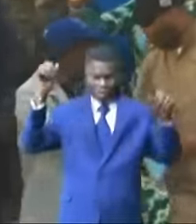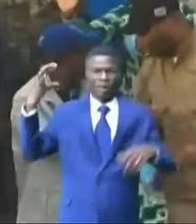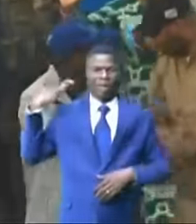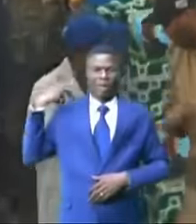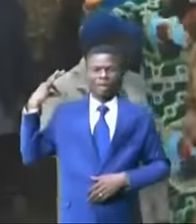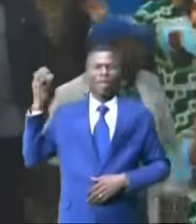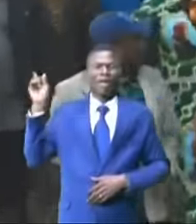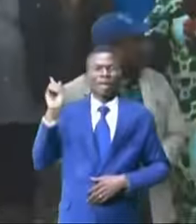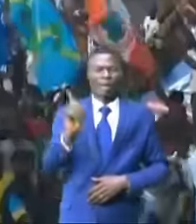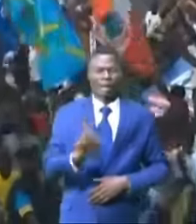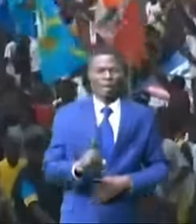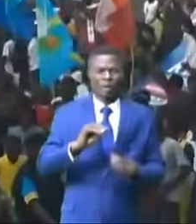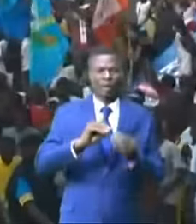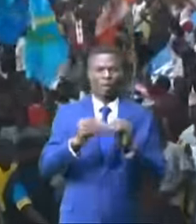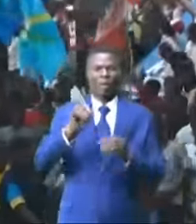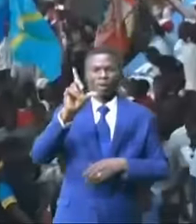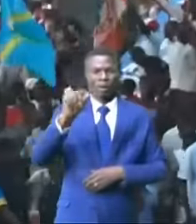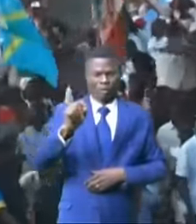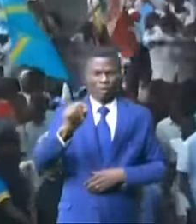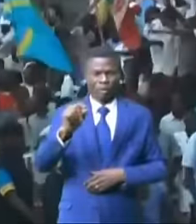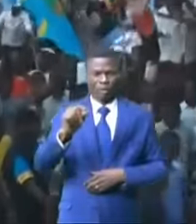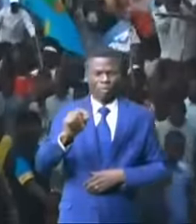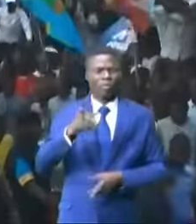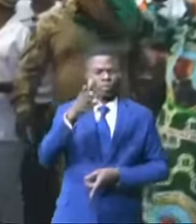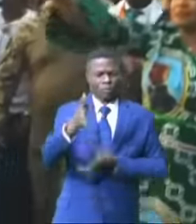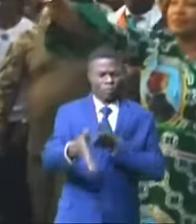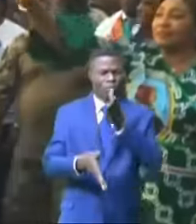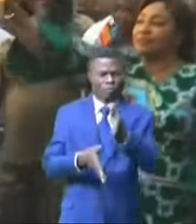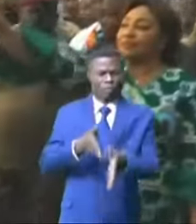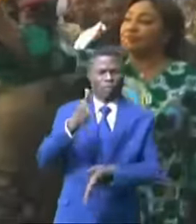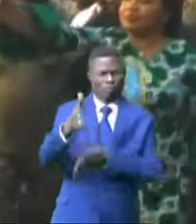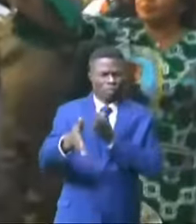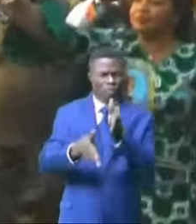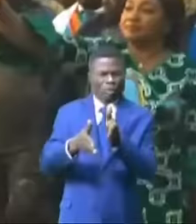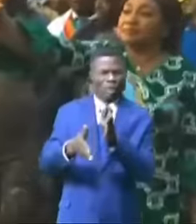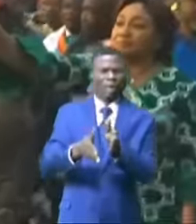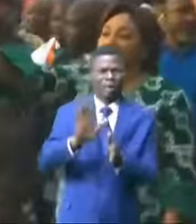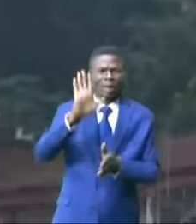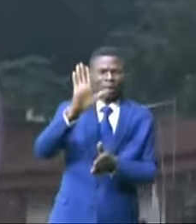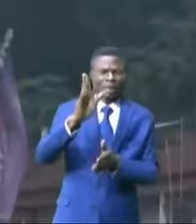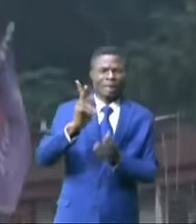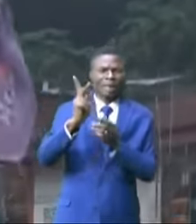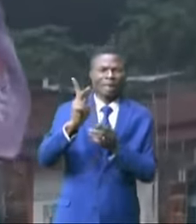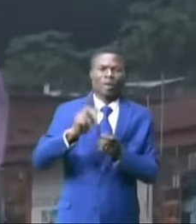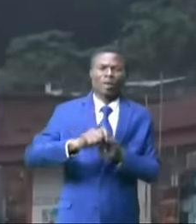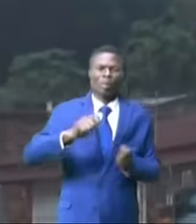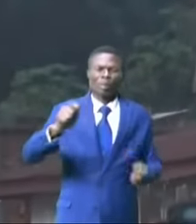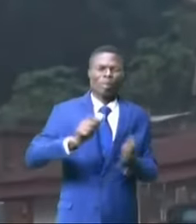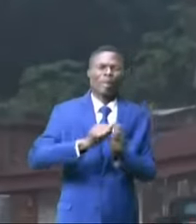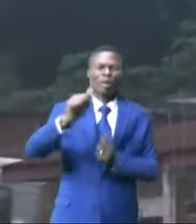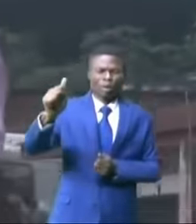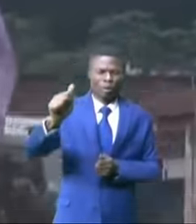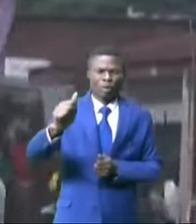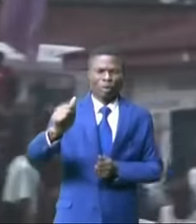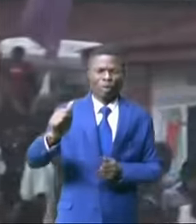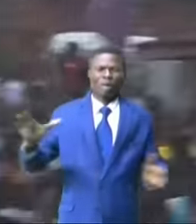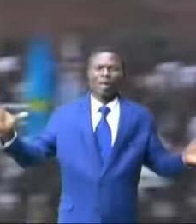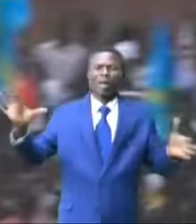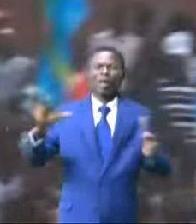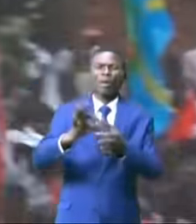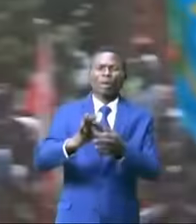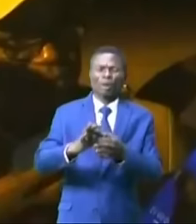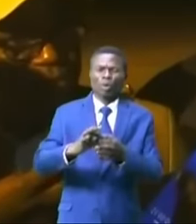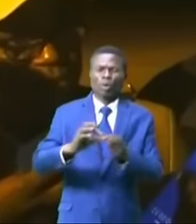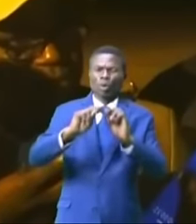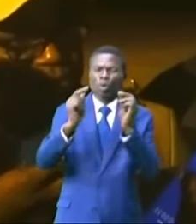Tshisekedi, numéro 20, avec qui ils ont fait une marche, une grande marche de près de 5 km. Et il y a eu une communion comme pas